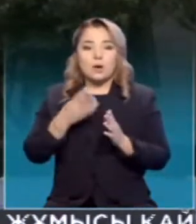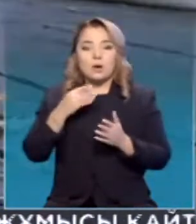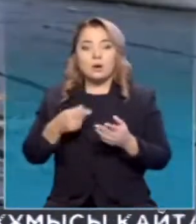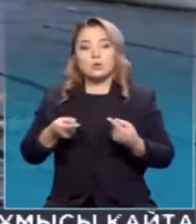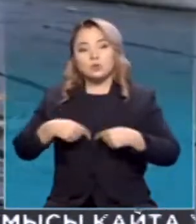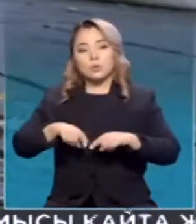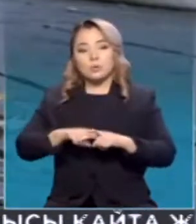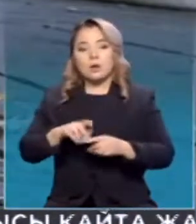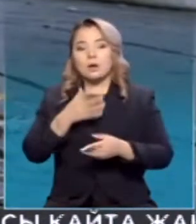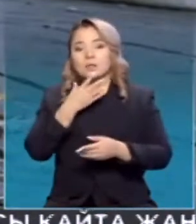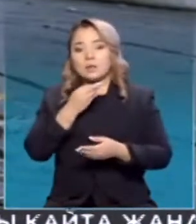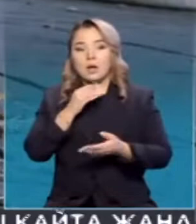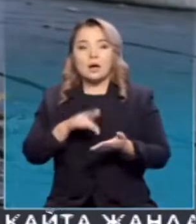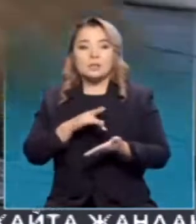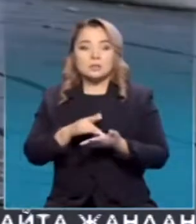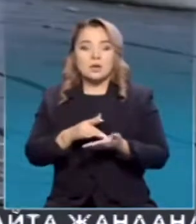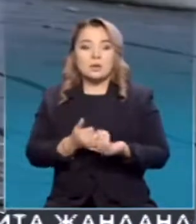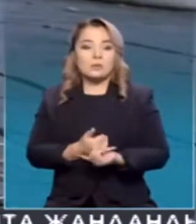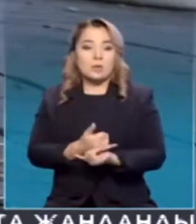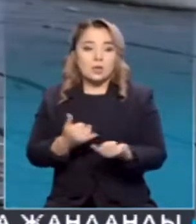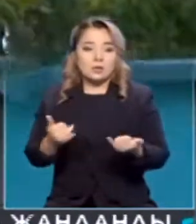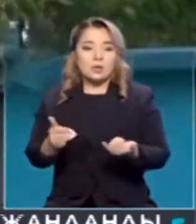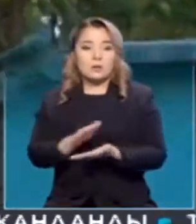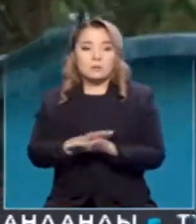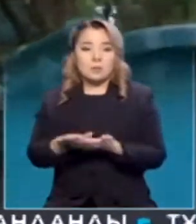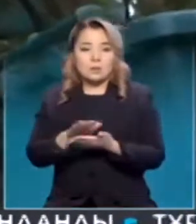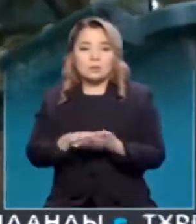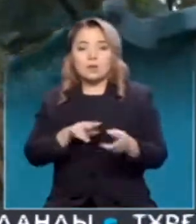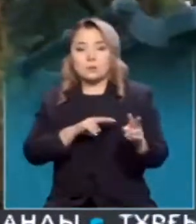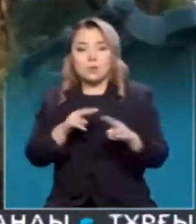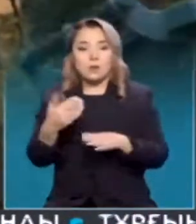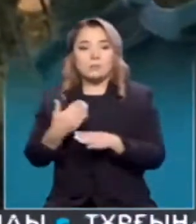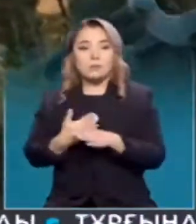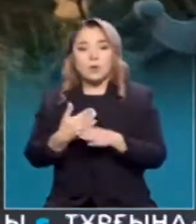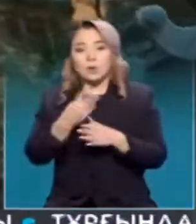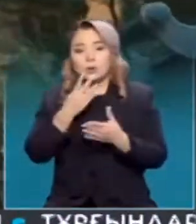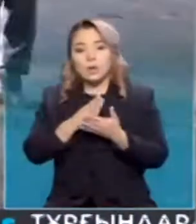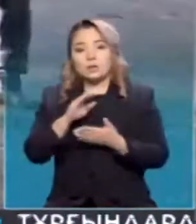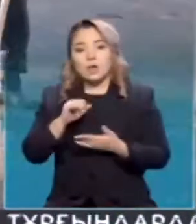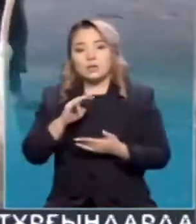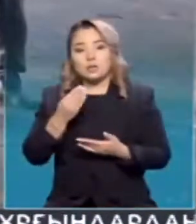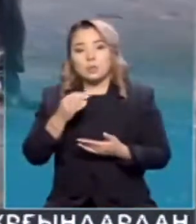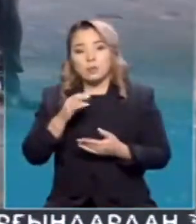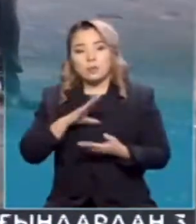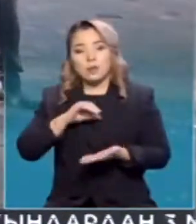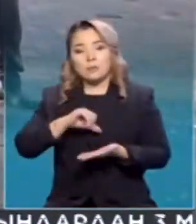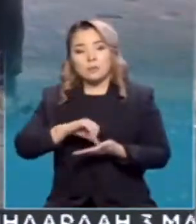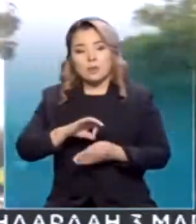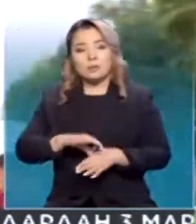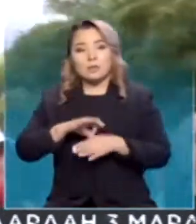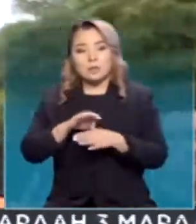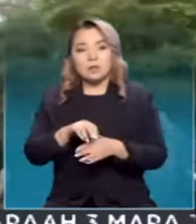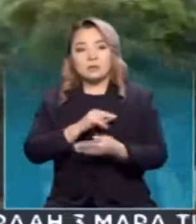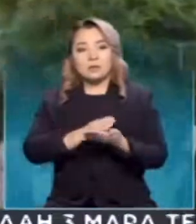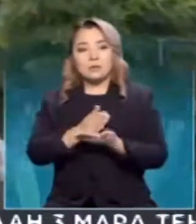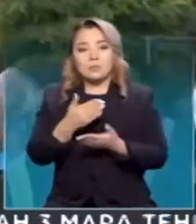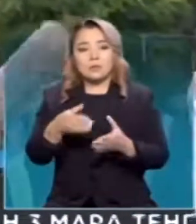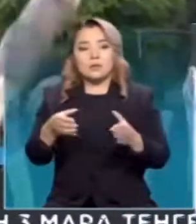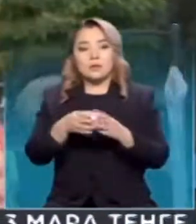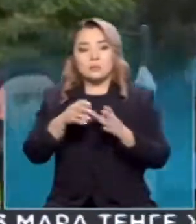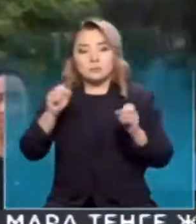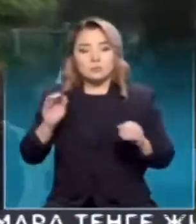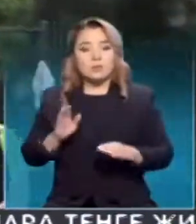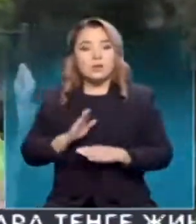әзем қаланың тазалығын қадағалайтын коммуналдық мекеме өкілдерінің жұмысына жәрдемдесті. Таң шоупанның жүргізушілері мен қызметкерлері таңмен таласа